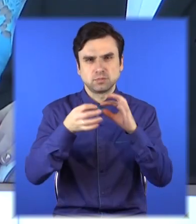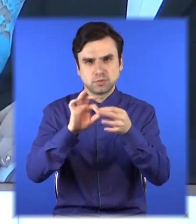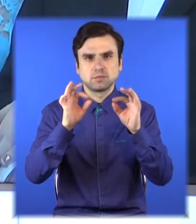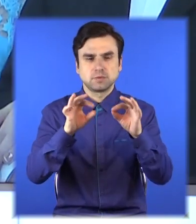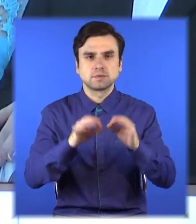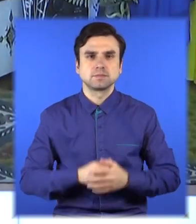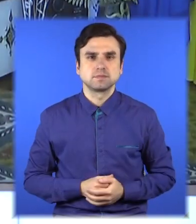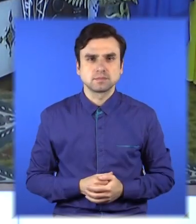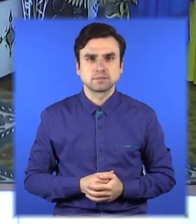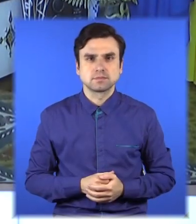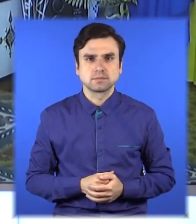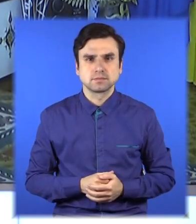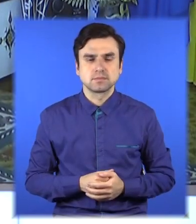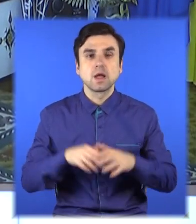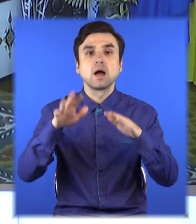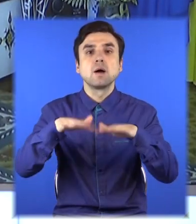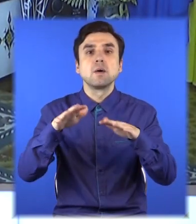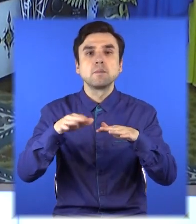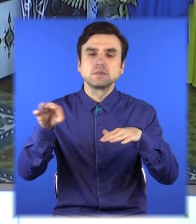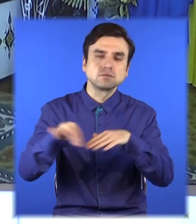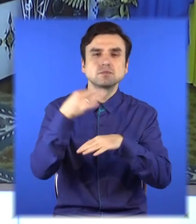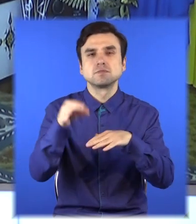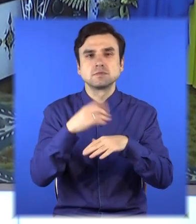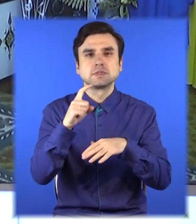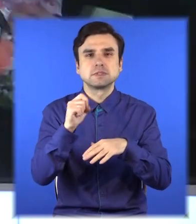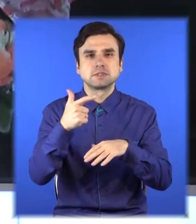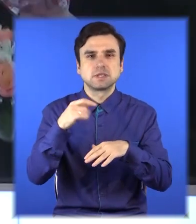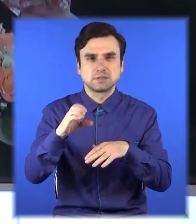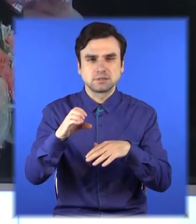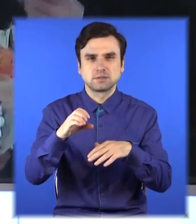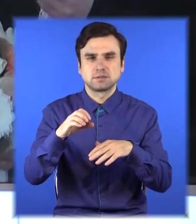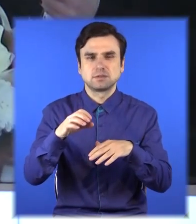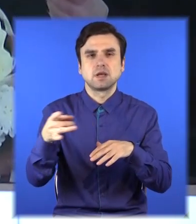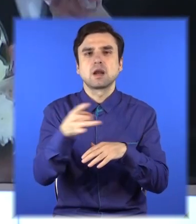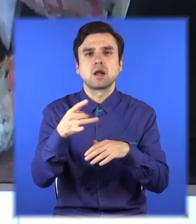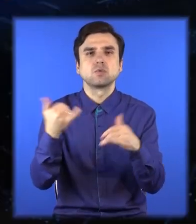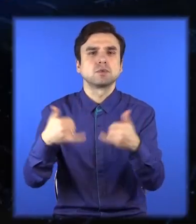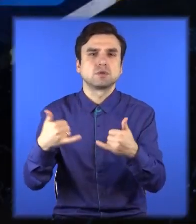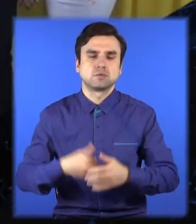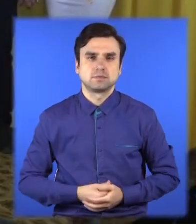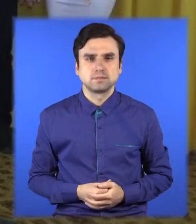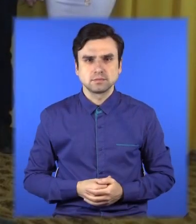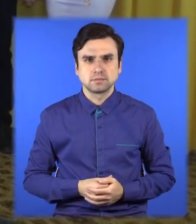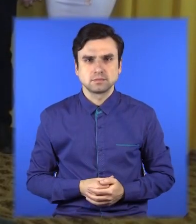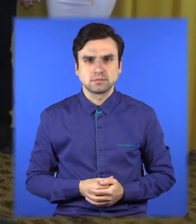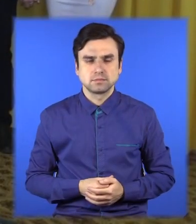День закоханих новоспечені молодята в металургійному відділі РАХСу.